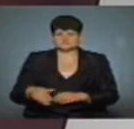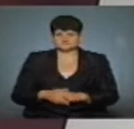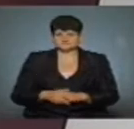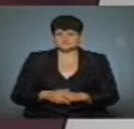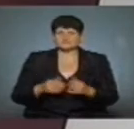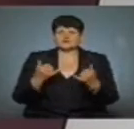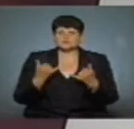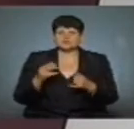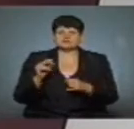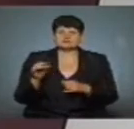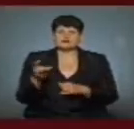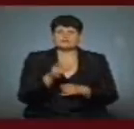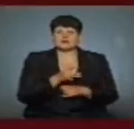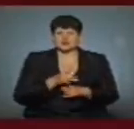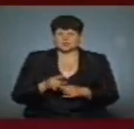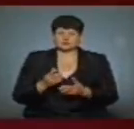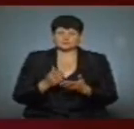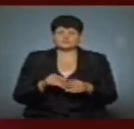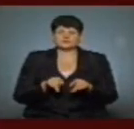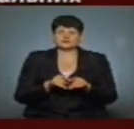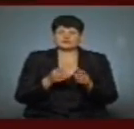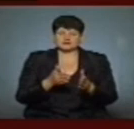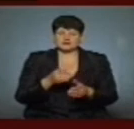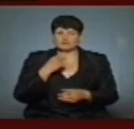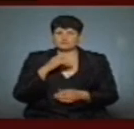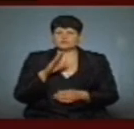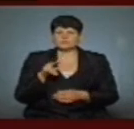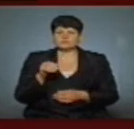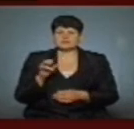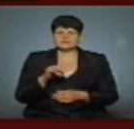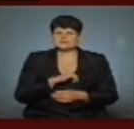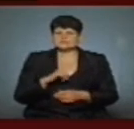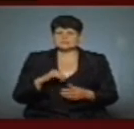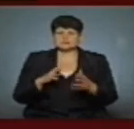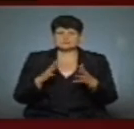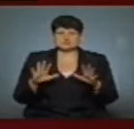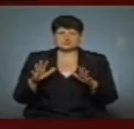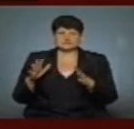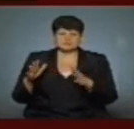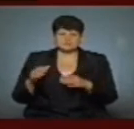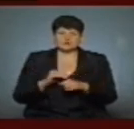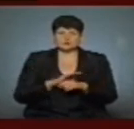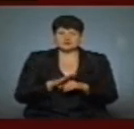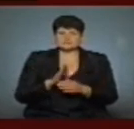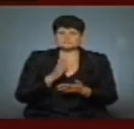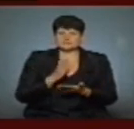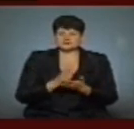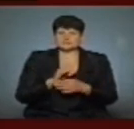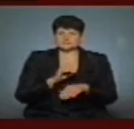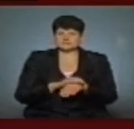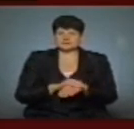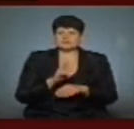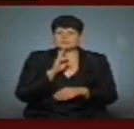сьогодні статистика по районах виглядає так. За словами Володимира Паничева, найбільше випадків COVID-19 зафіксували